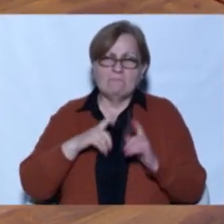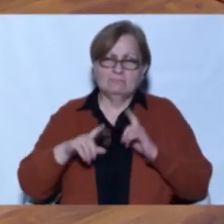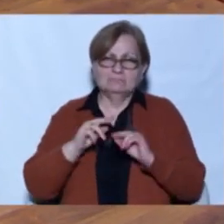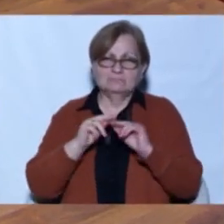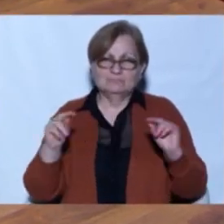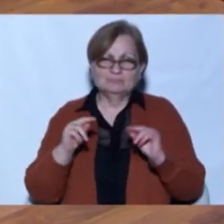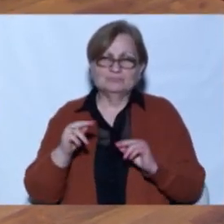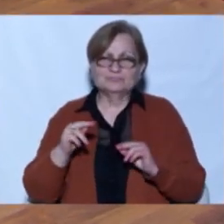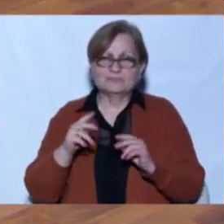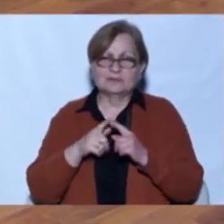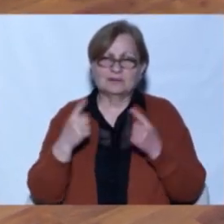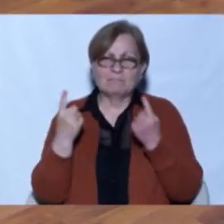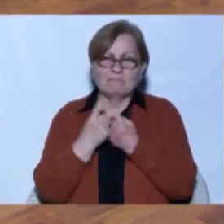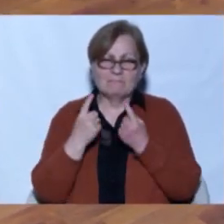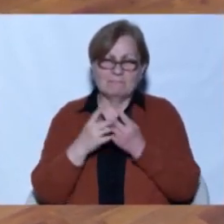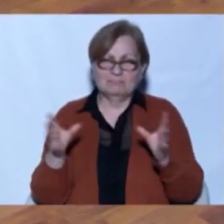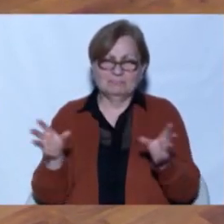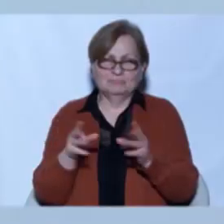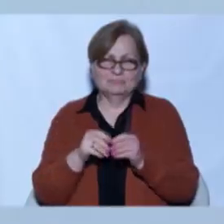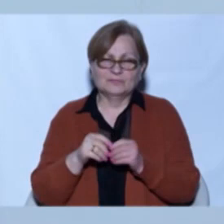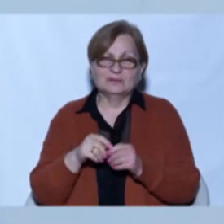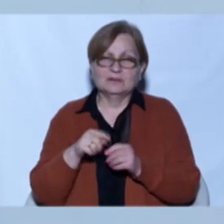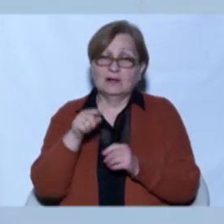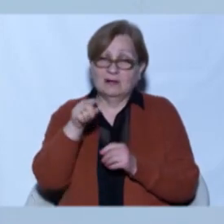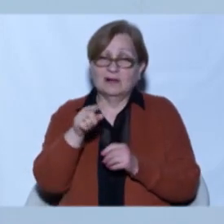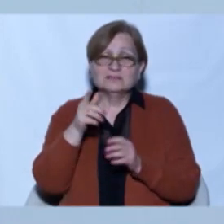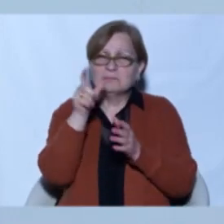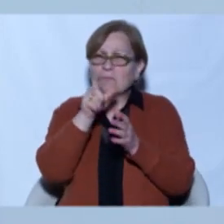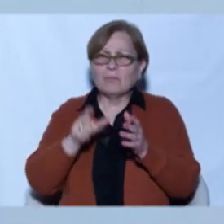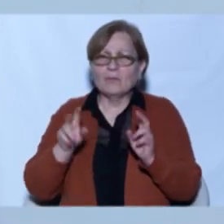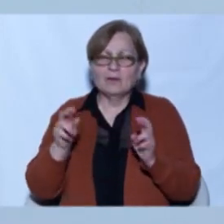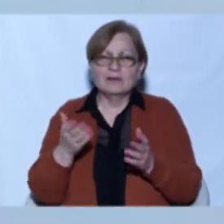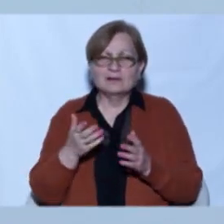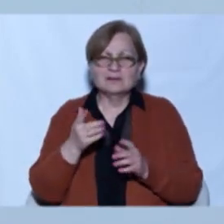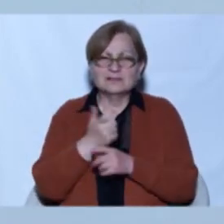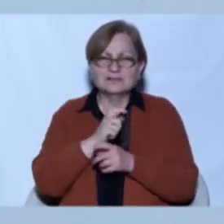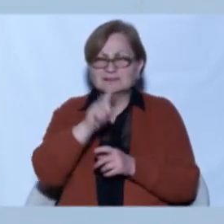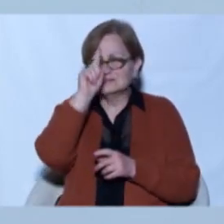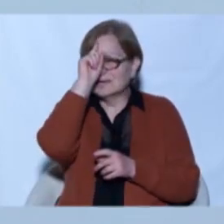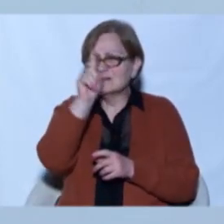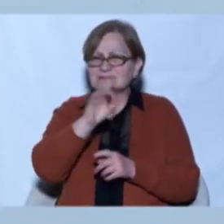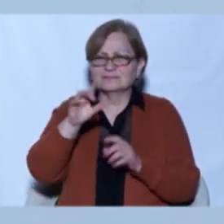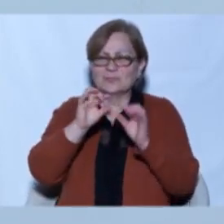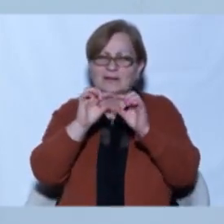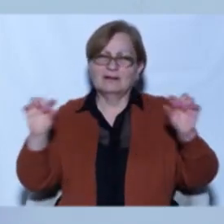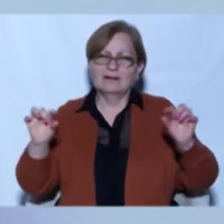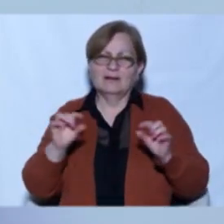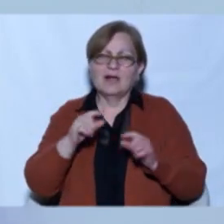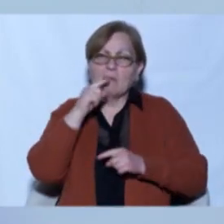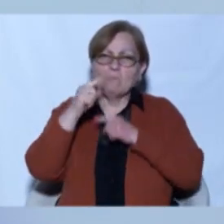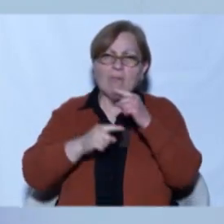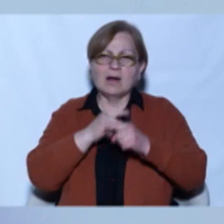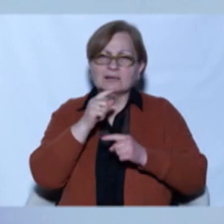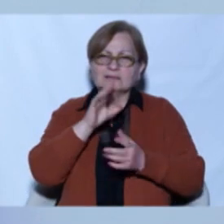და თანაკლასელებთან ერთად. აი ეს ის პოემა, რომელშიც ძალიან ცნობილ სტრიქონს ხვდებით: „მარად და